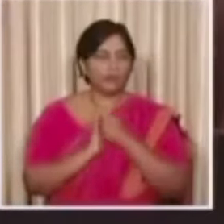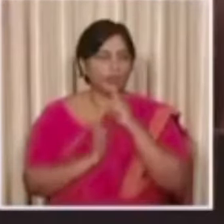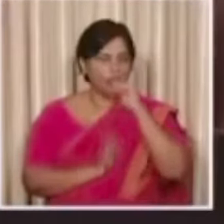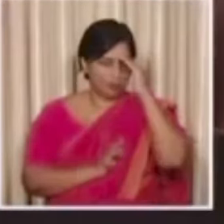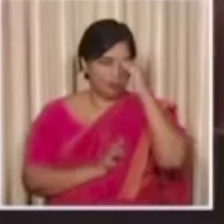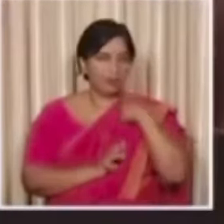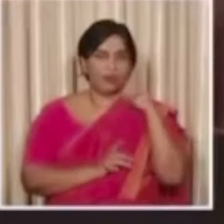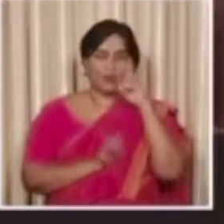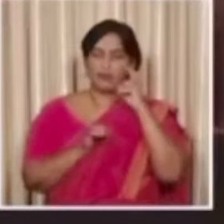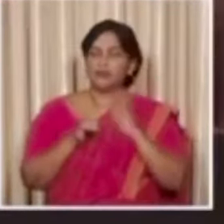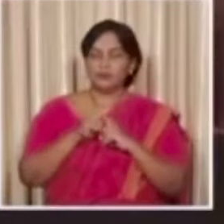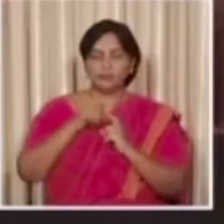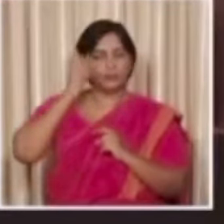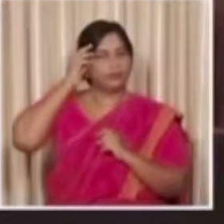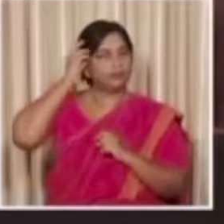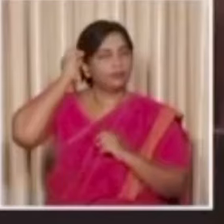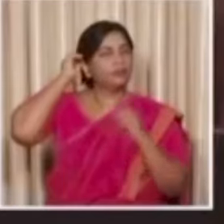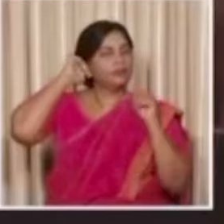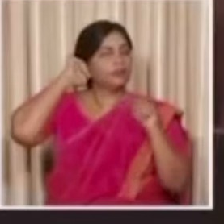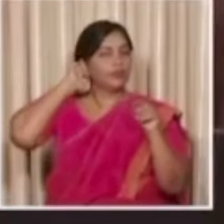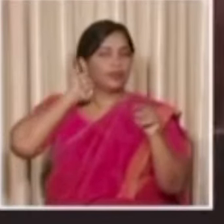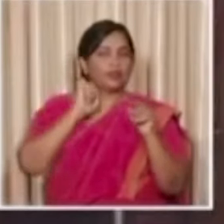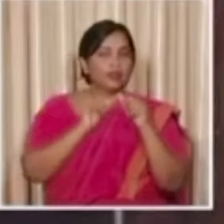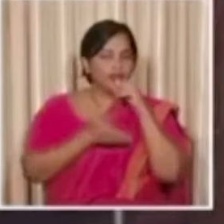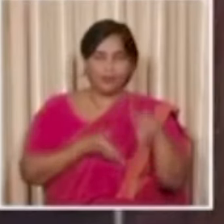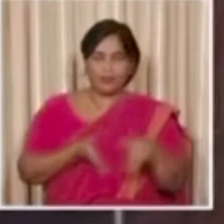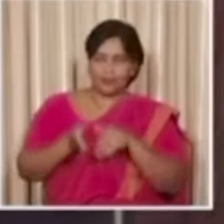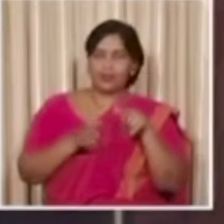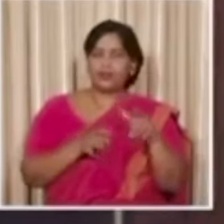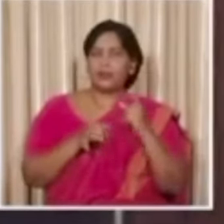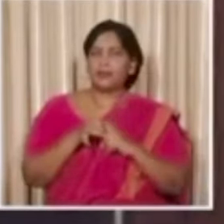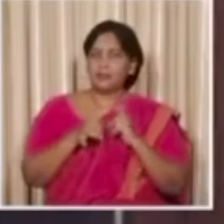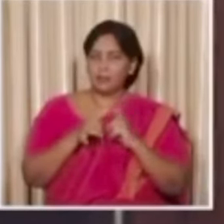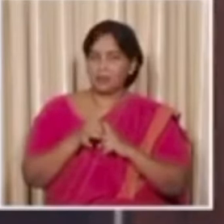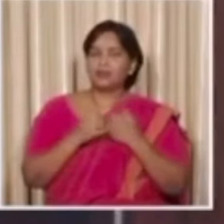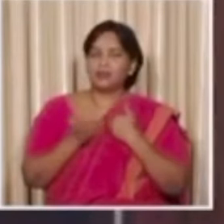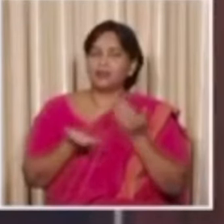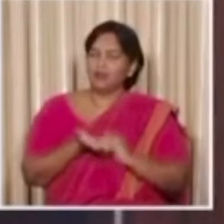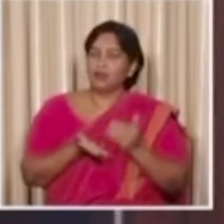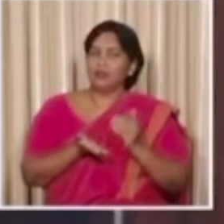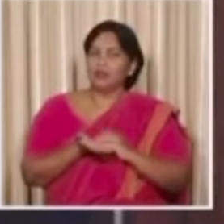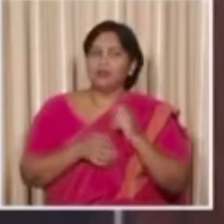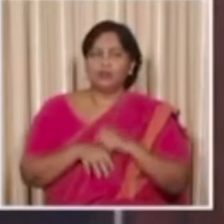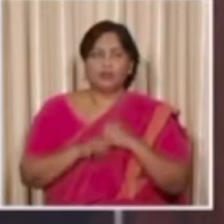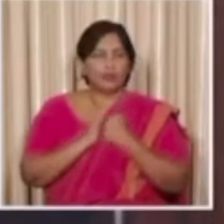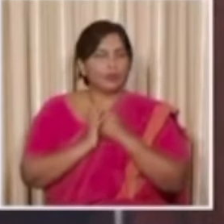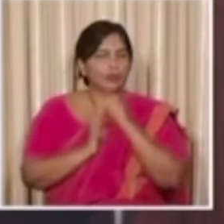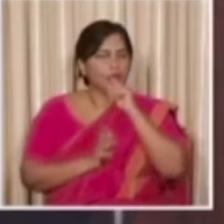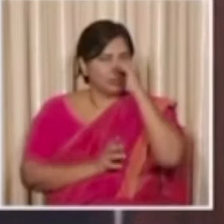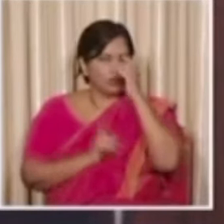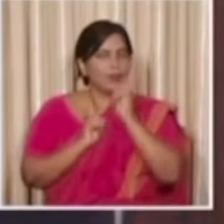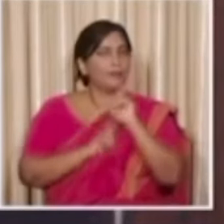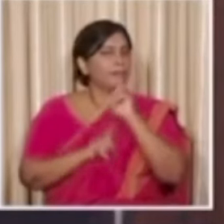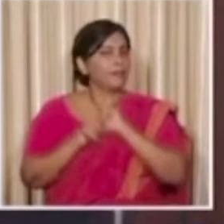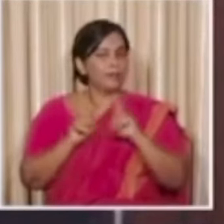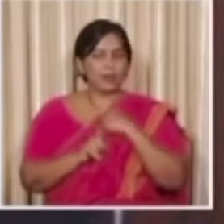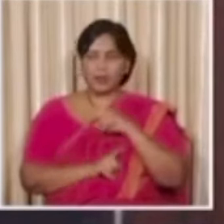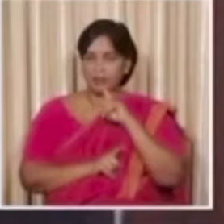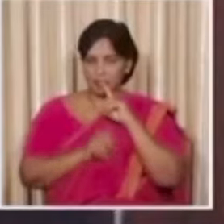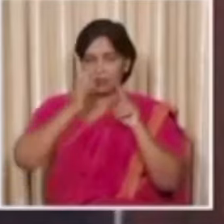මගේ පළවෙනි අතුරු ප්‍රශ්නය මේ පිංගාවය ආශ්‍රිත මේ ප්‍රශ්නේ පිළිබඳව අපි විවිධ අවස්ථාවල ගරු කතානායකතුමනි පාර්ලිමේන්තුවේදී ප්‍රශ්න